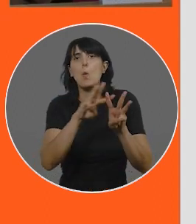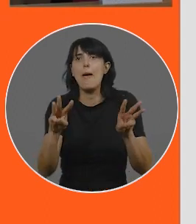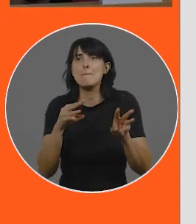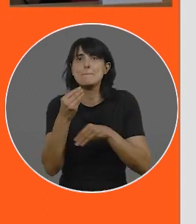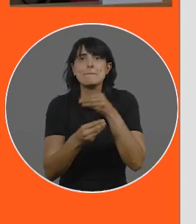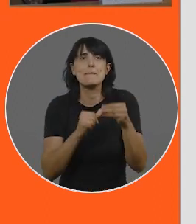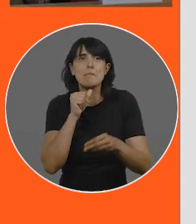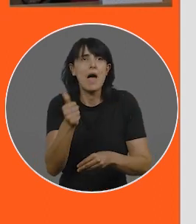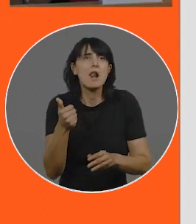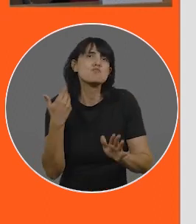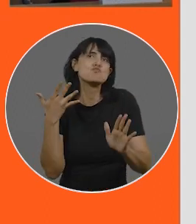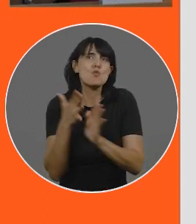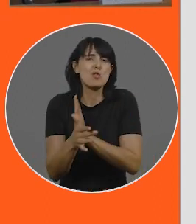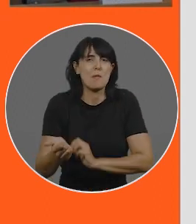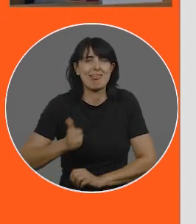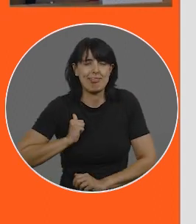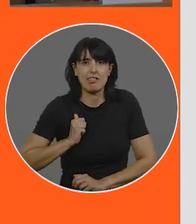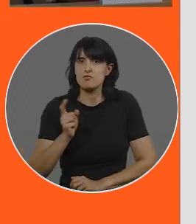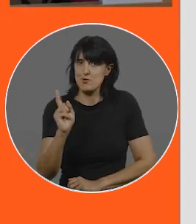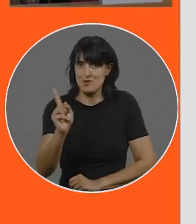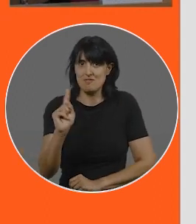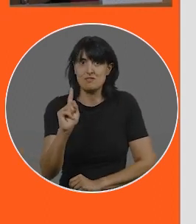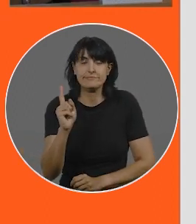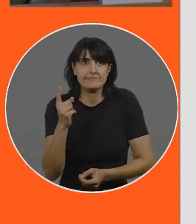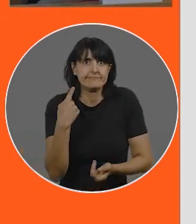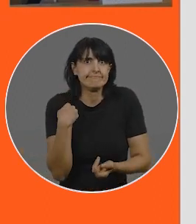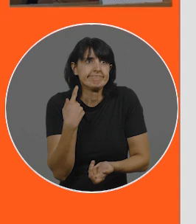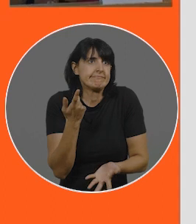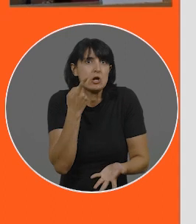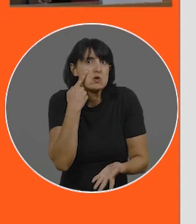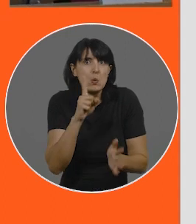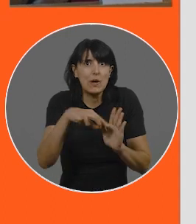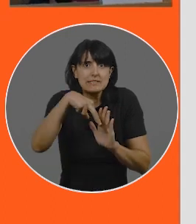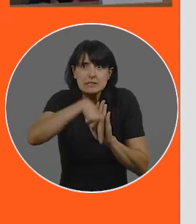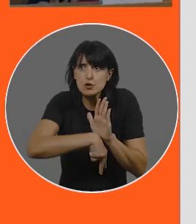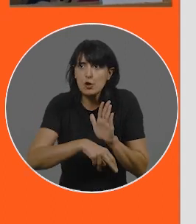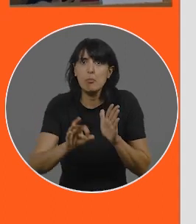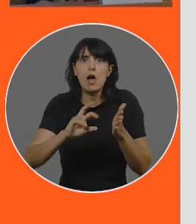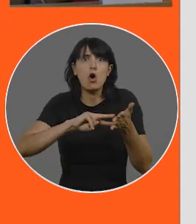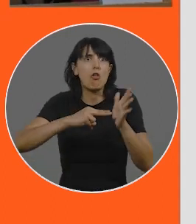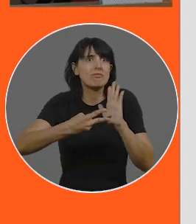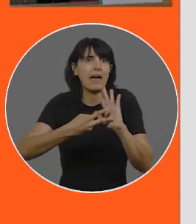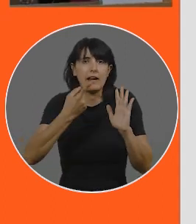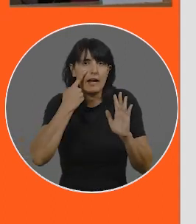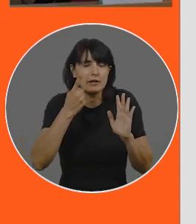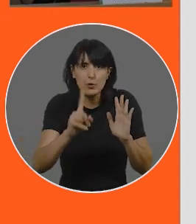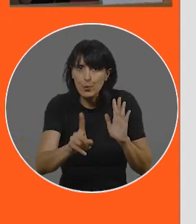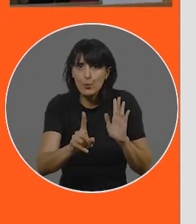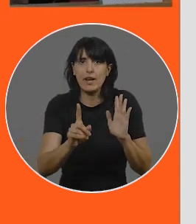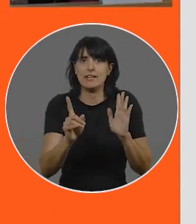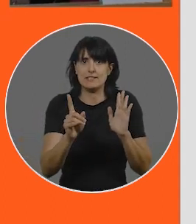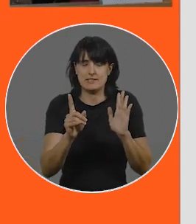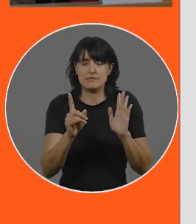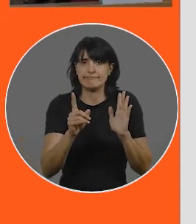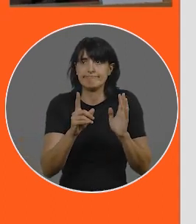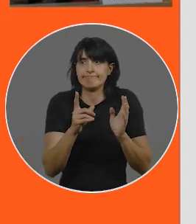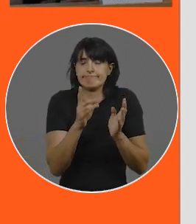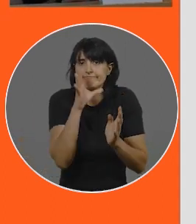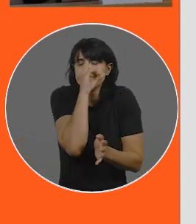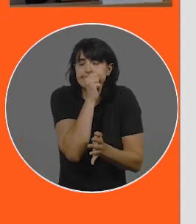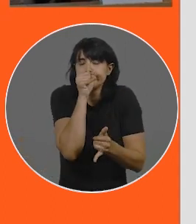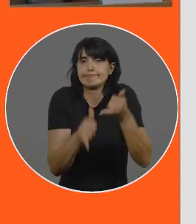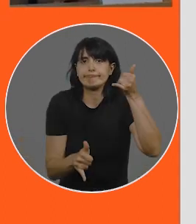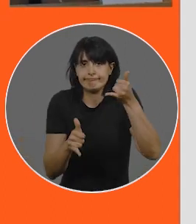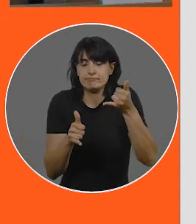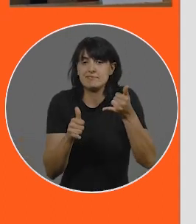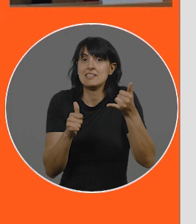la gent faci webs malament o aplicacions malament, és que potser no té el coneixement de les tècniques que s'han d'utilitzar per fer-ho